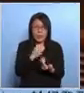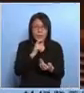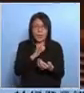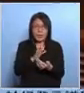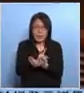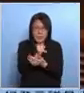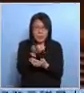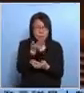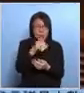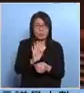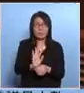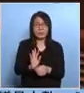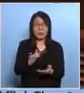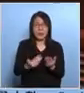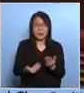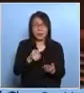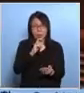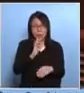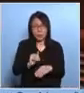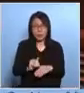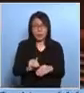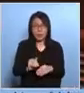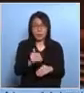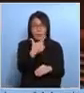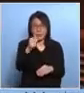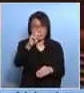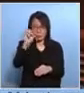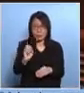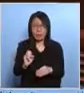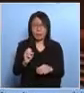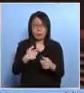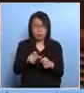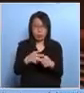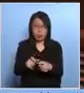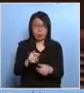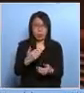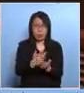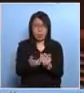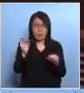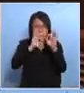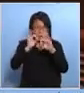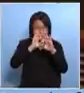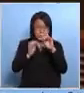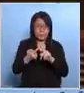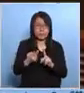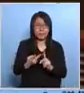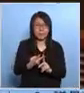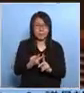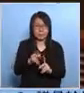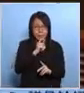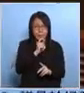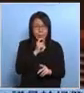樣、又可以有些可以有八成的工資、啊啊、新加坡啦，新加坡都有